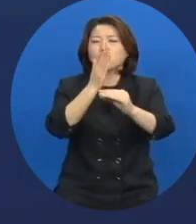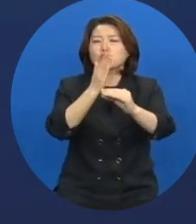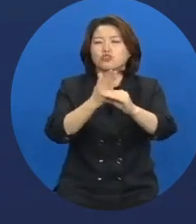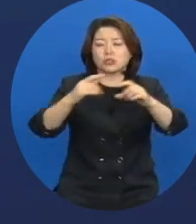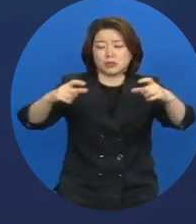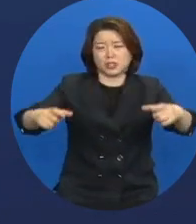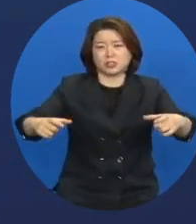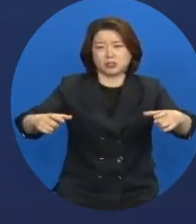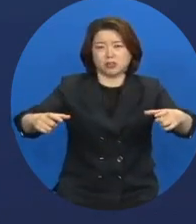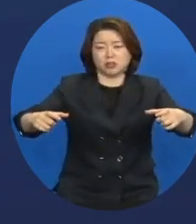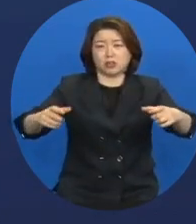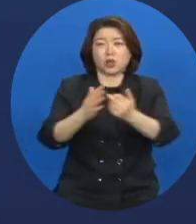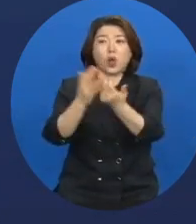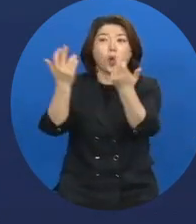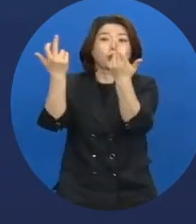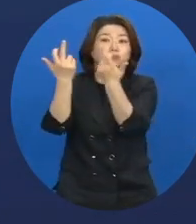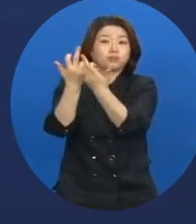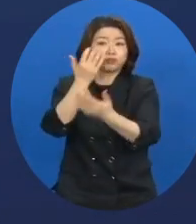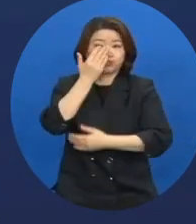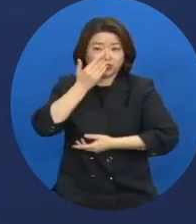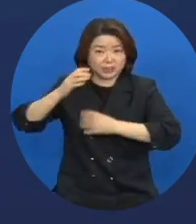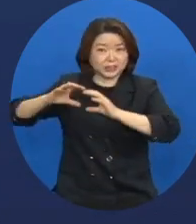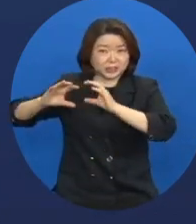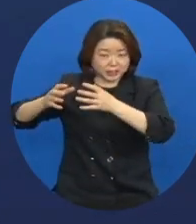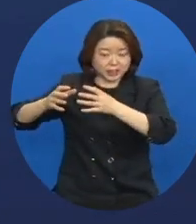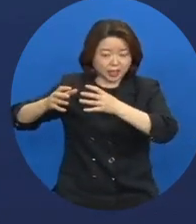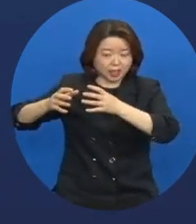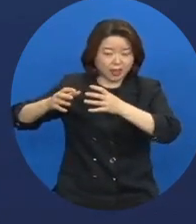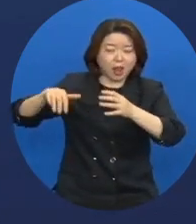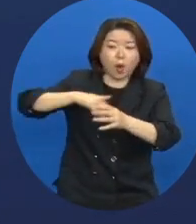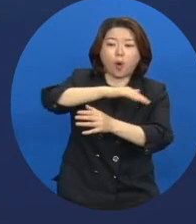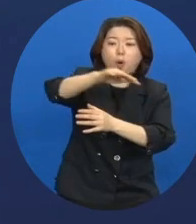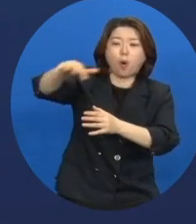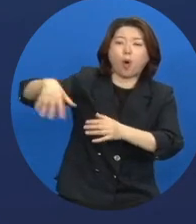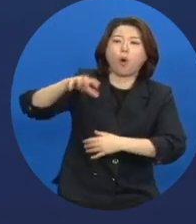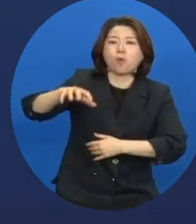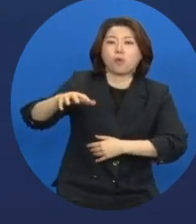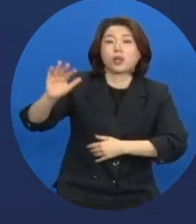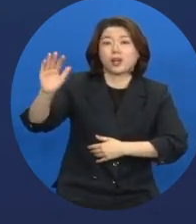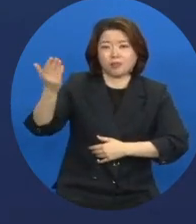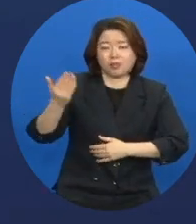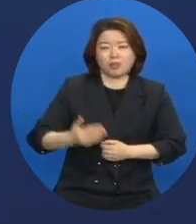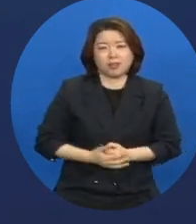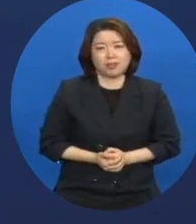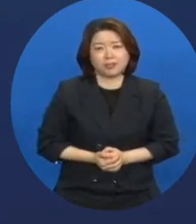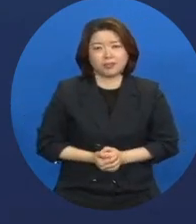지역이죠. 북이스라엘의 지경이 됩니다.